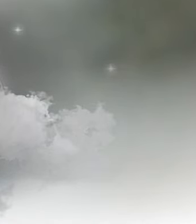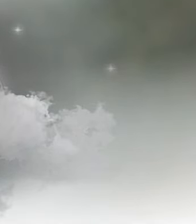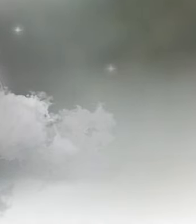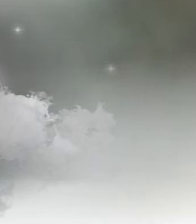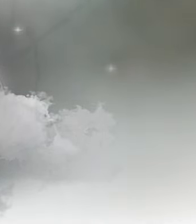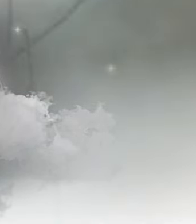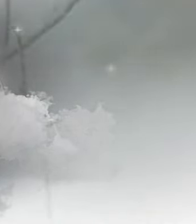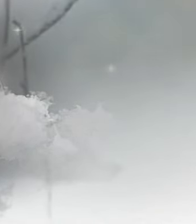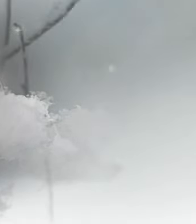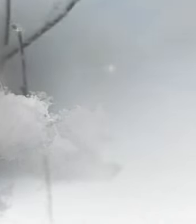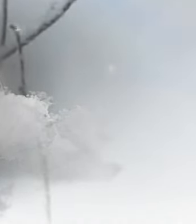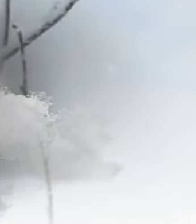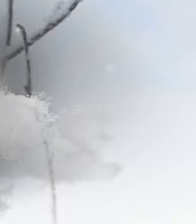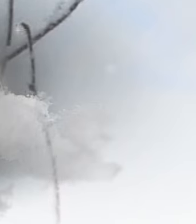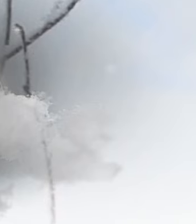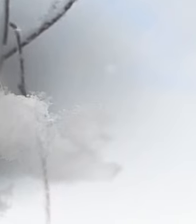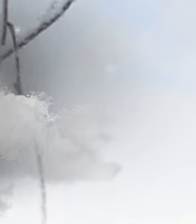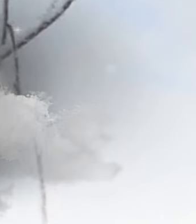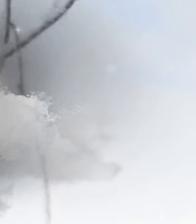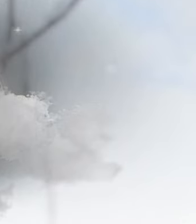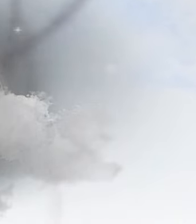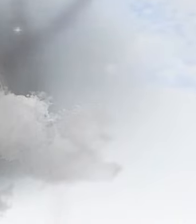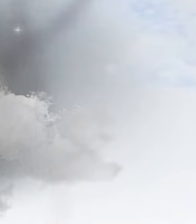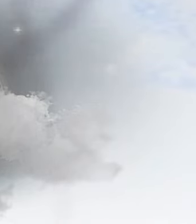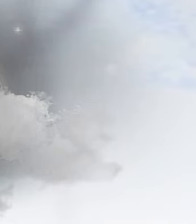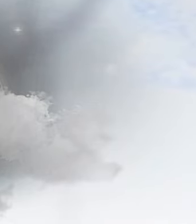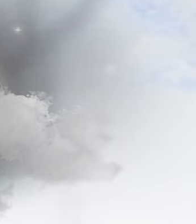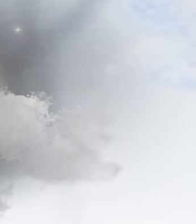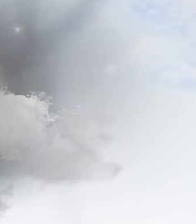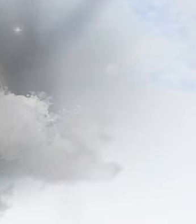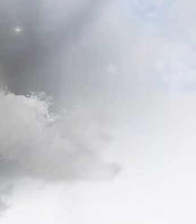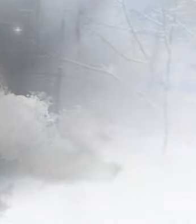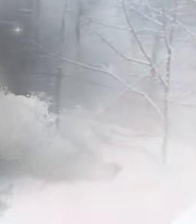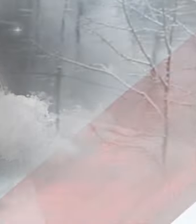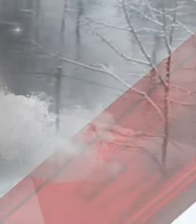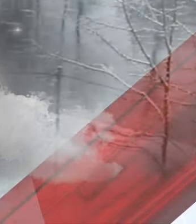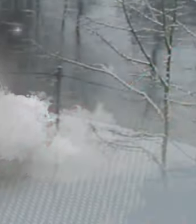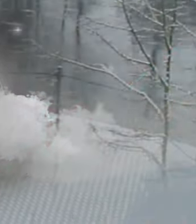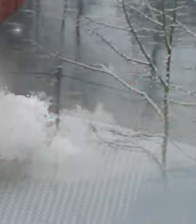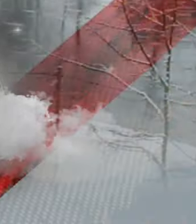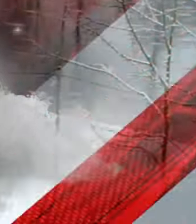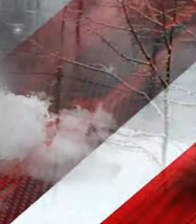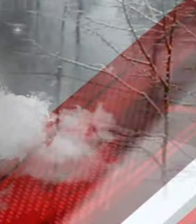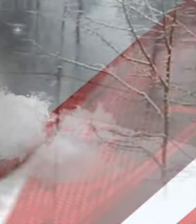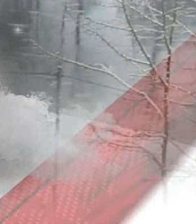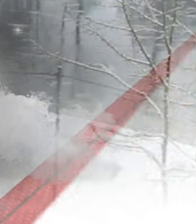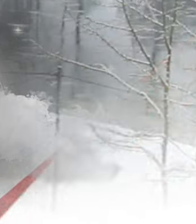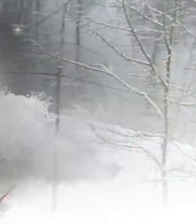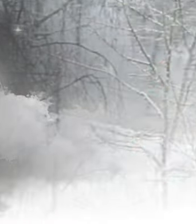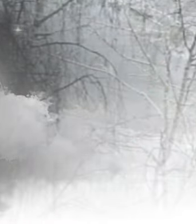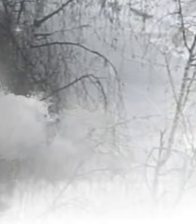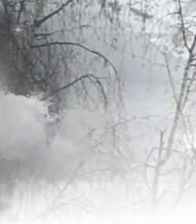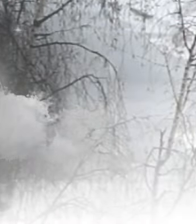3 днём і да 1 грошай за 0 вечером. Пахмурна, без апаткав, ветер пауднёва заходні,